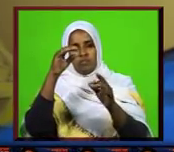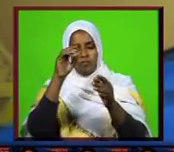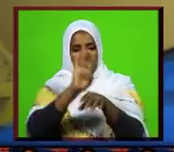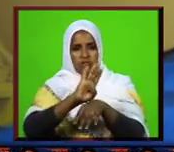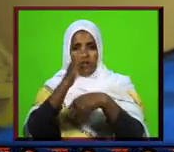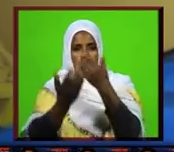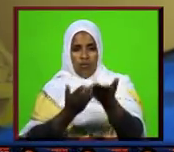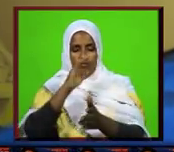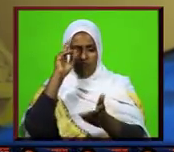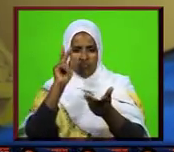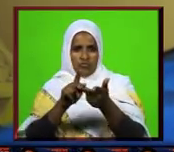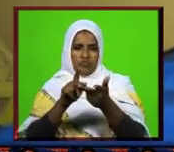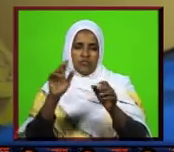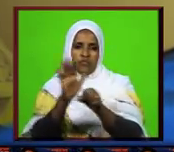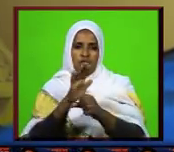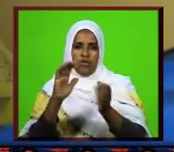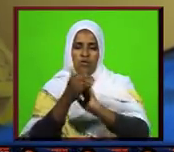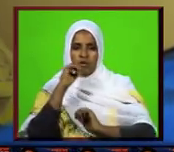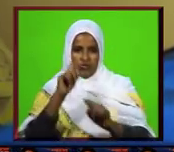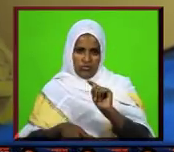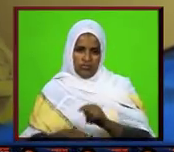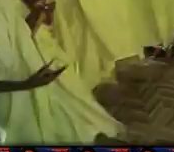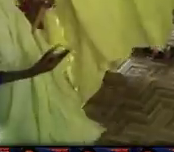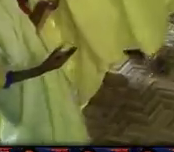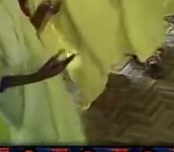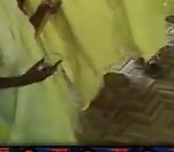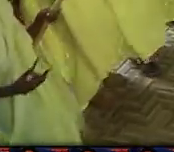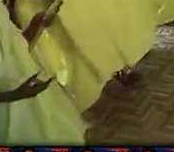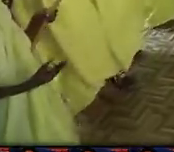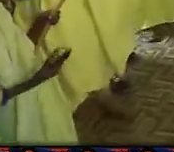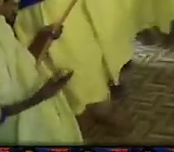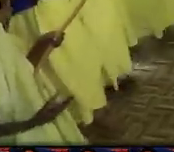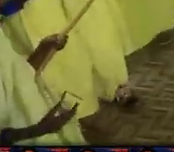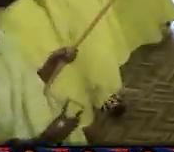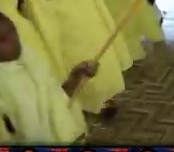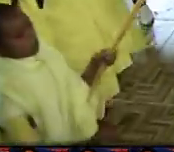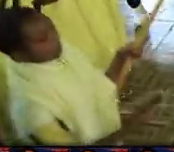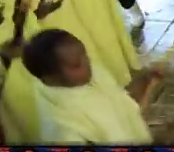ክርስቲያን አገልግሎት ፈጽሞ የተሟላ ሊሆን አይችልም።